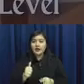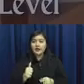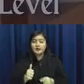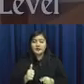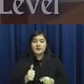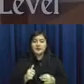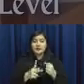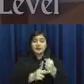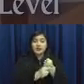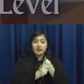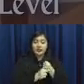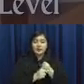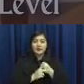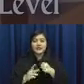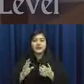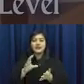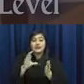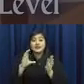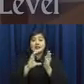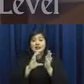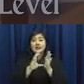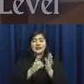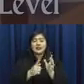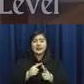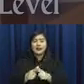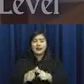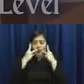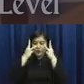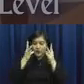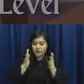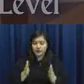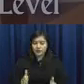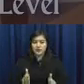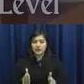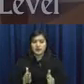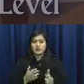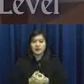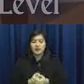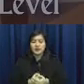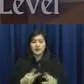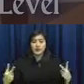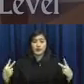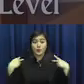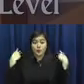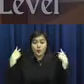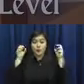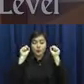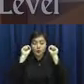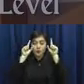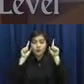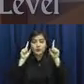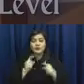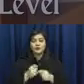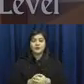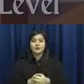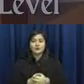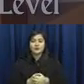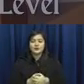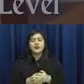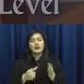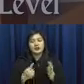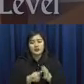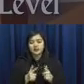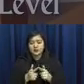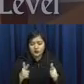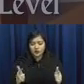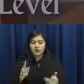yung talata na kung saan para sa ating lahat mga fathers. Ito ay napakagandang tandaan natin para sa lahat ng mga